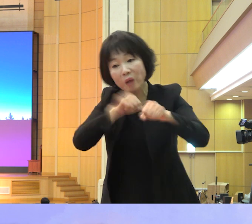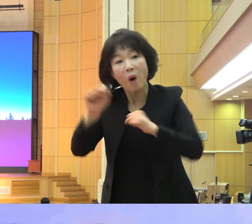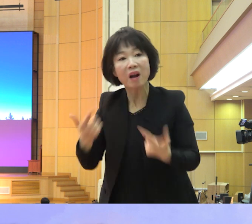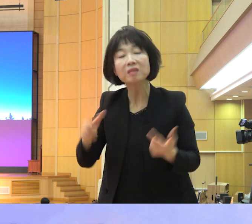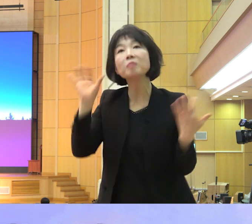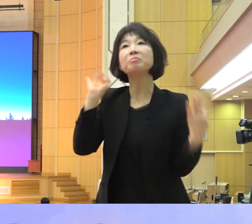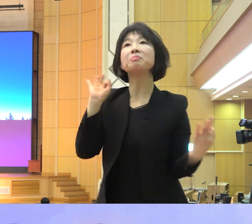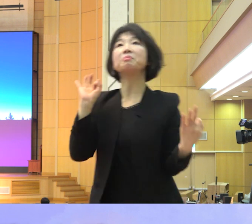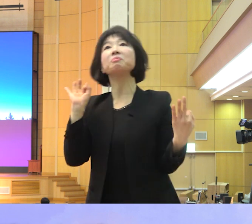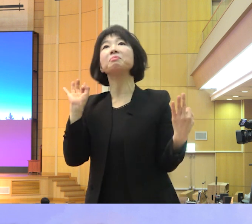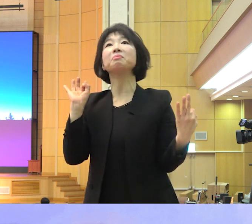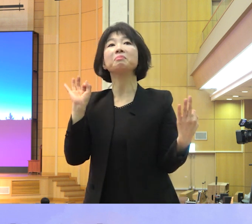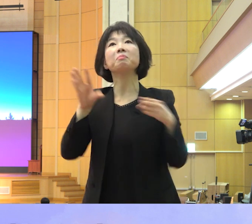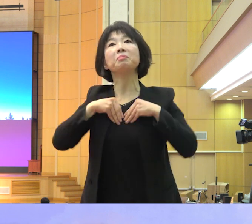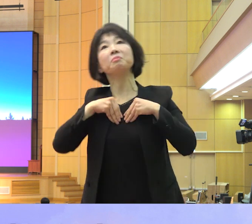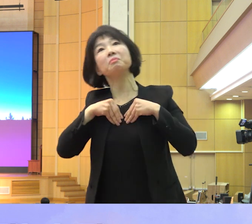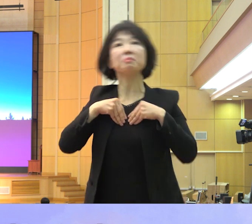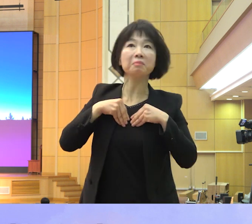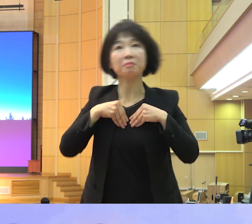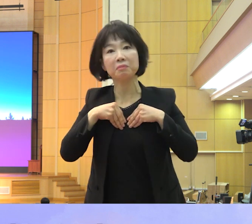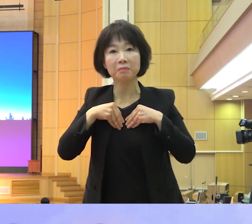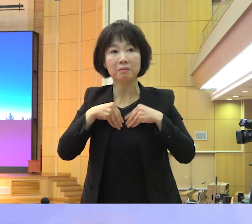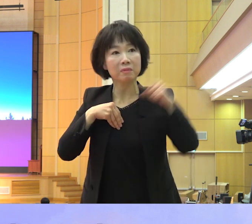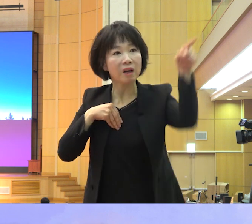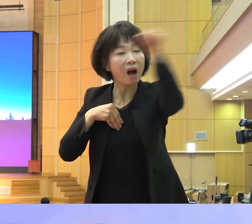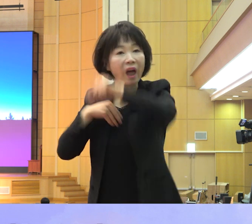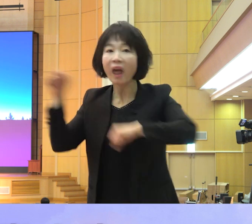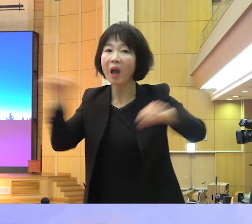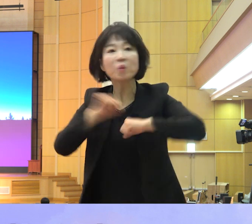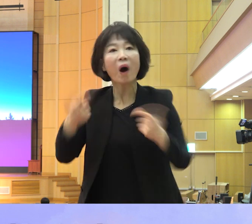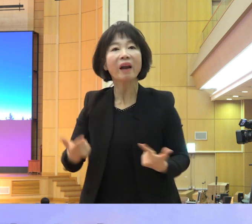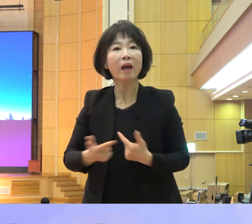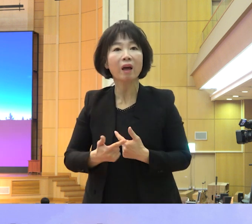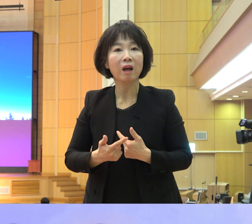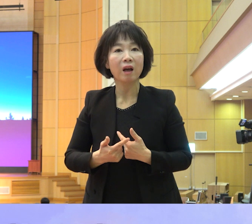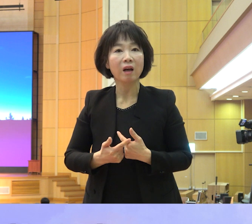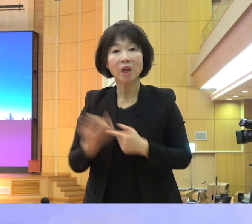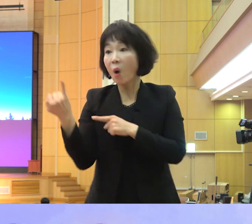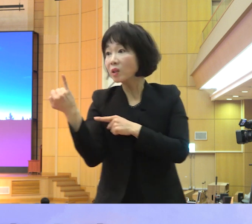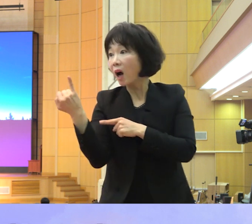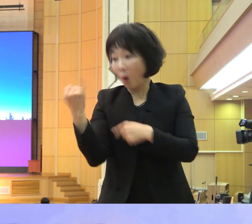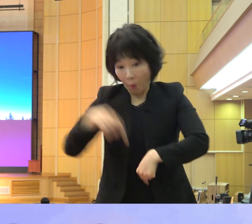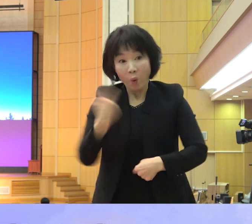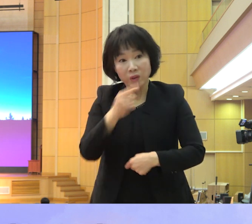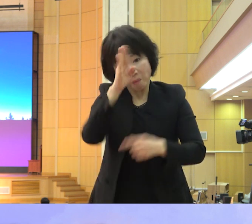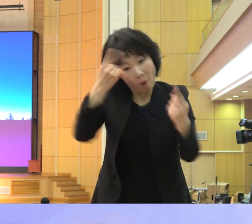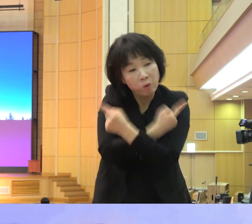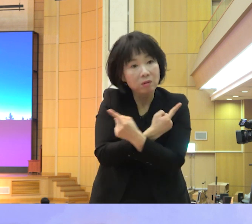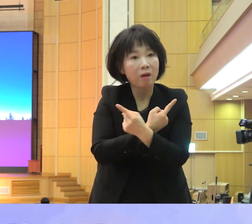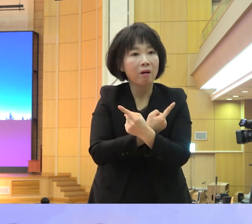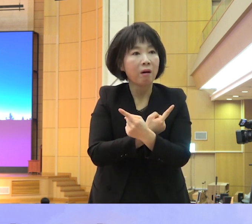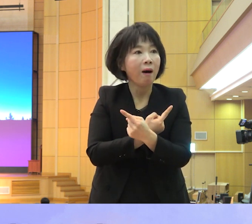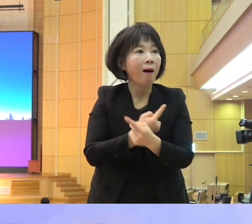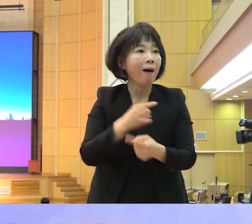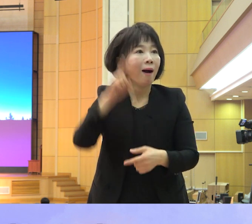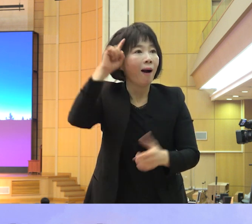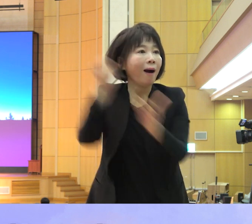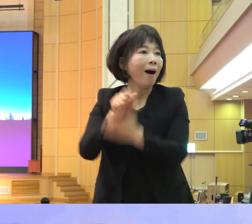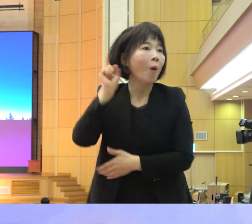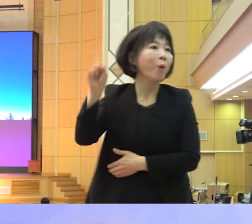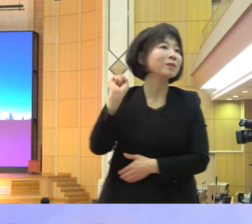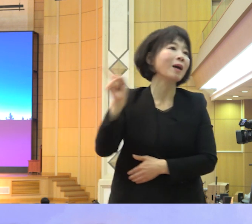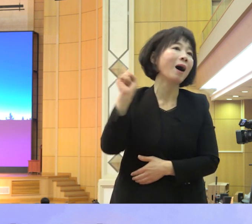그리고 그냥 막 예수님의 옷을 다 만지고 잡았는데 났을까 안 났어요. 누가